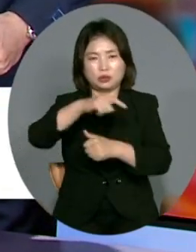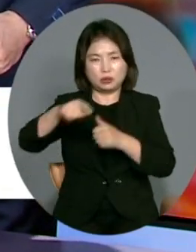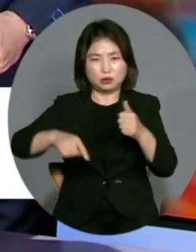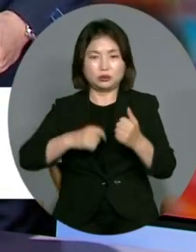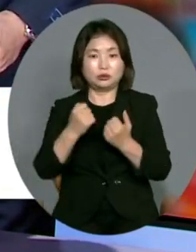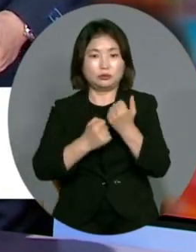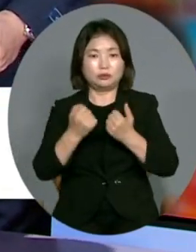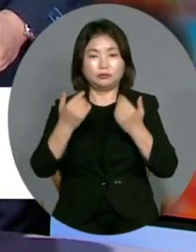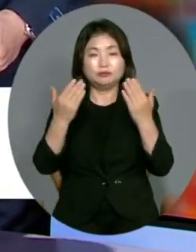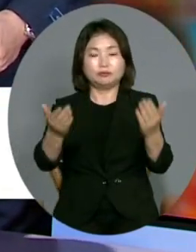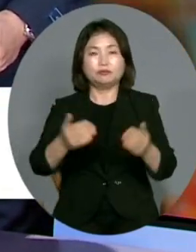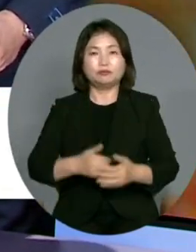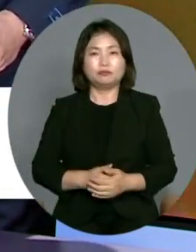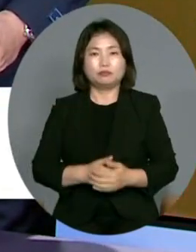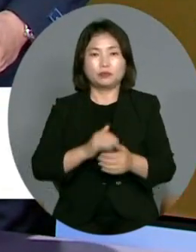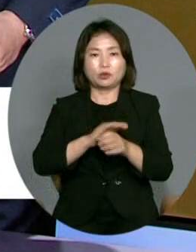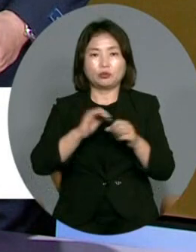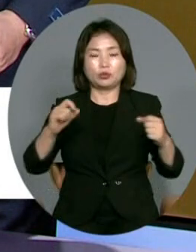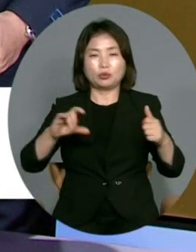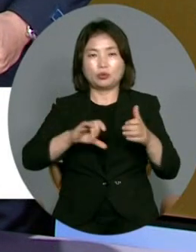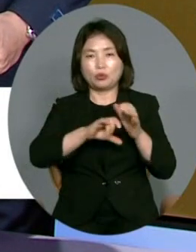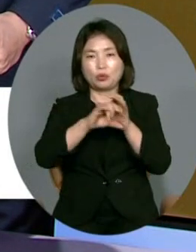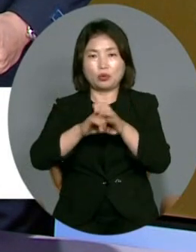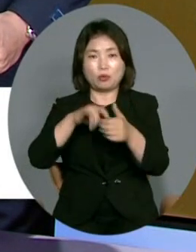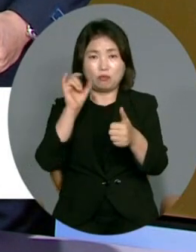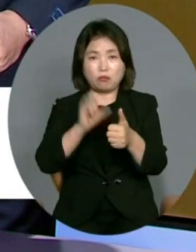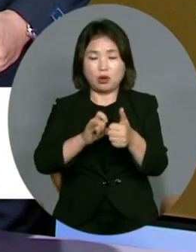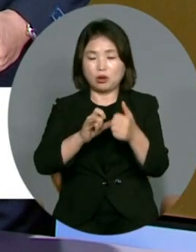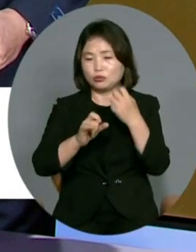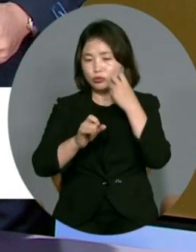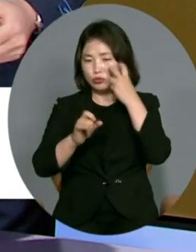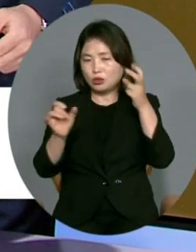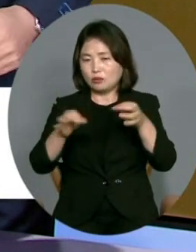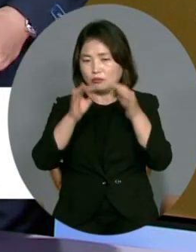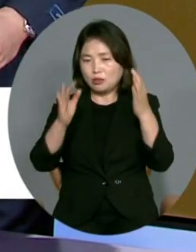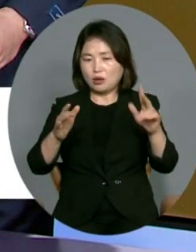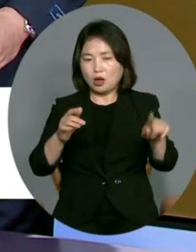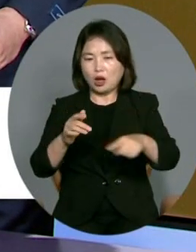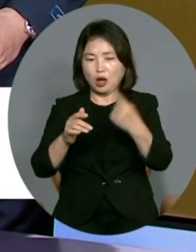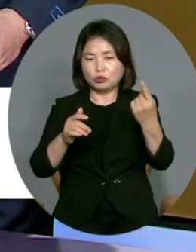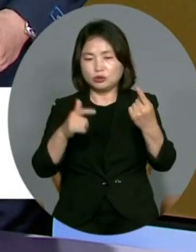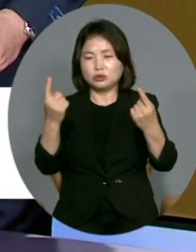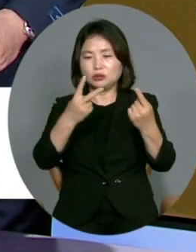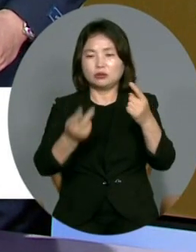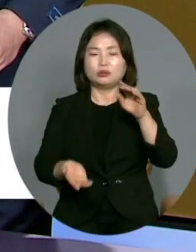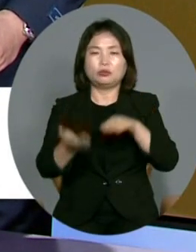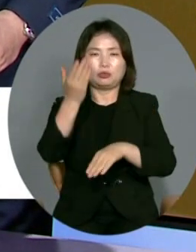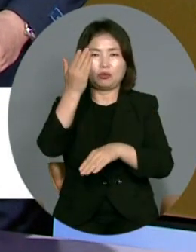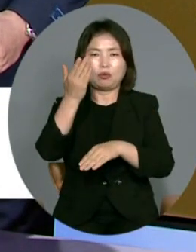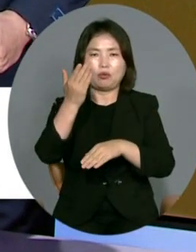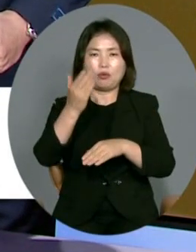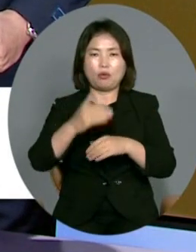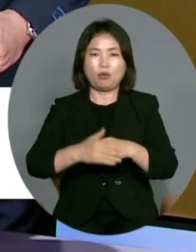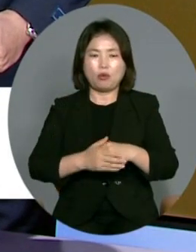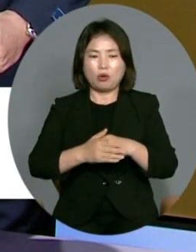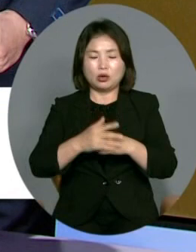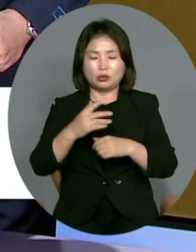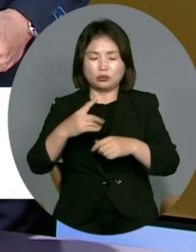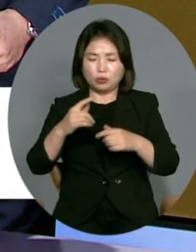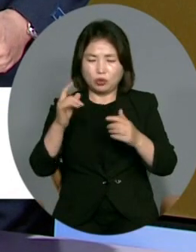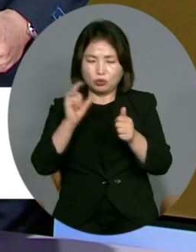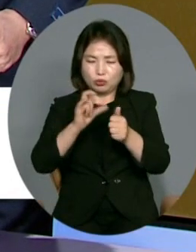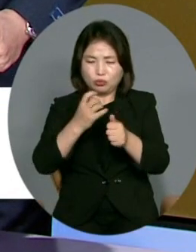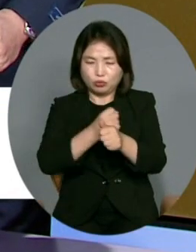살펴보겠습니다 전국의 컬은 알고 확진 자도 두 달여 만에 하루 2천 명을 넘었습니다 더블링 현상도 2주